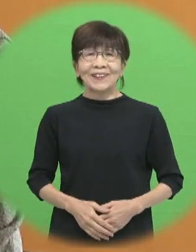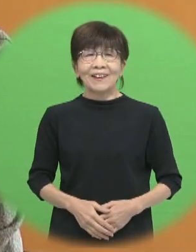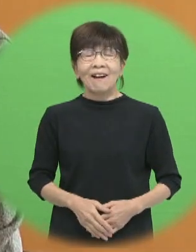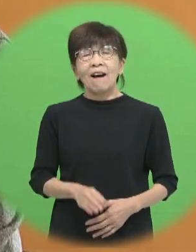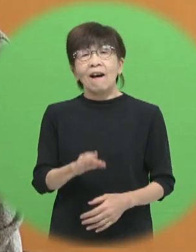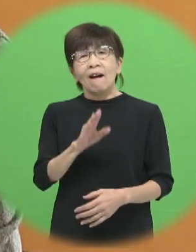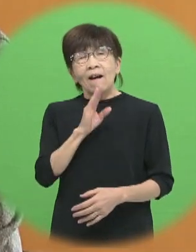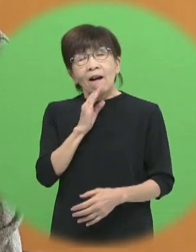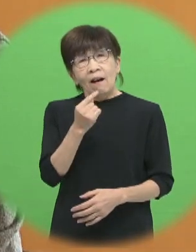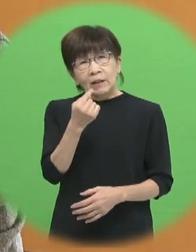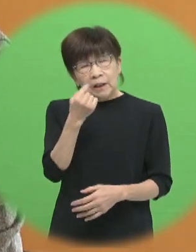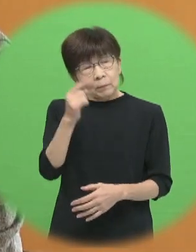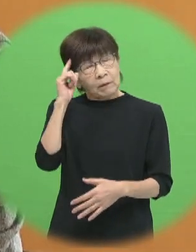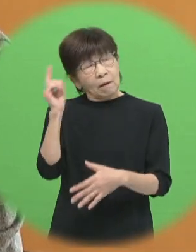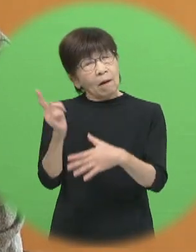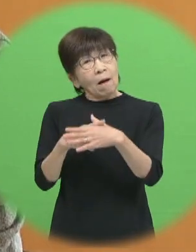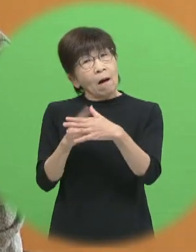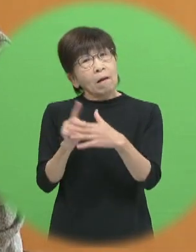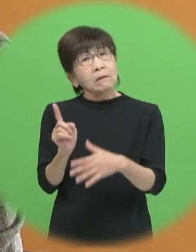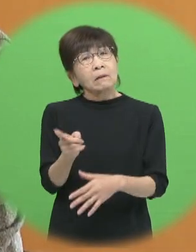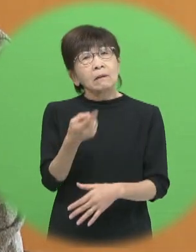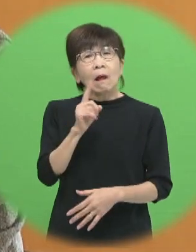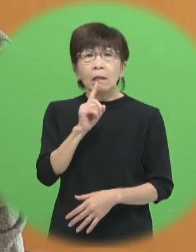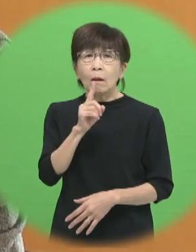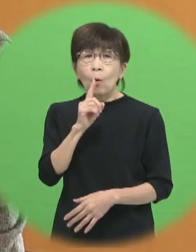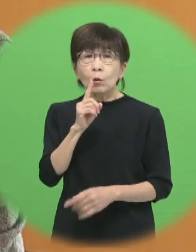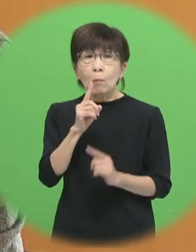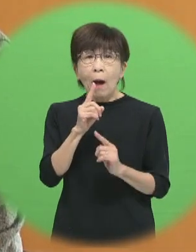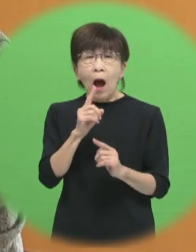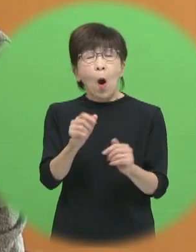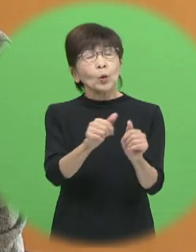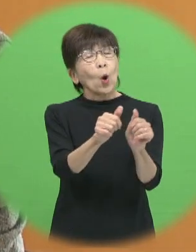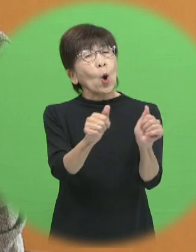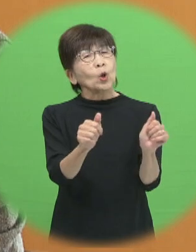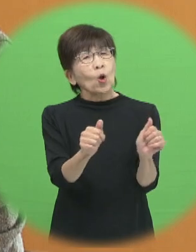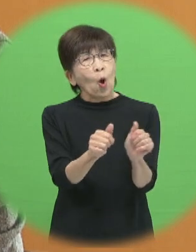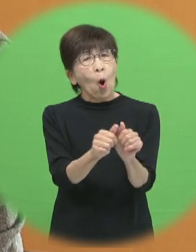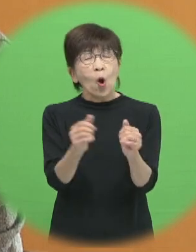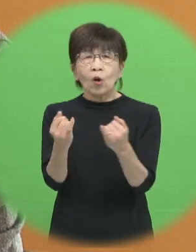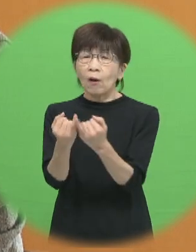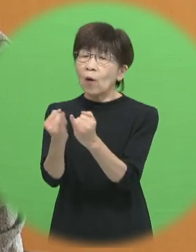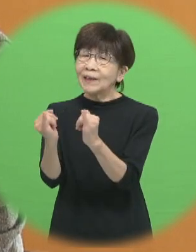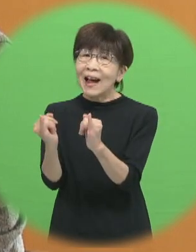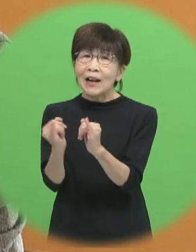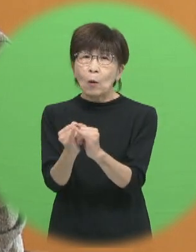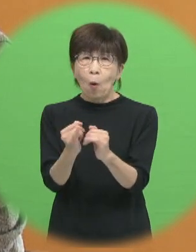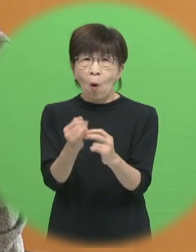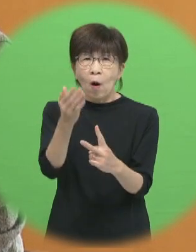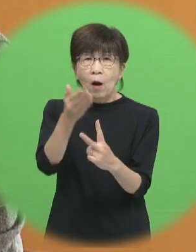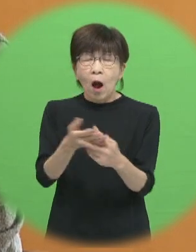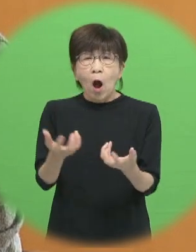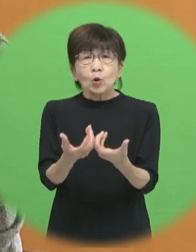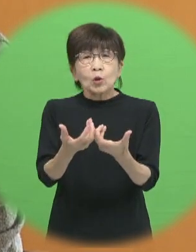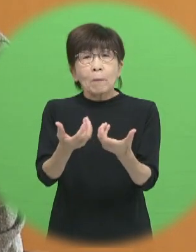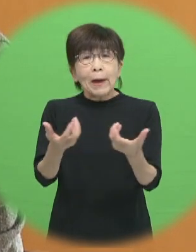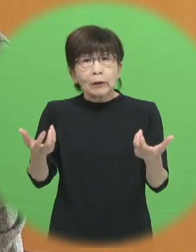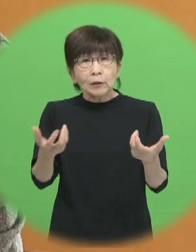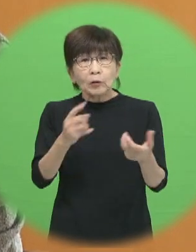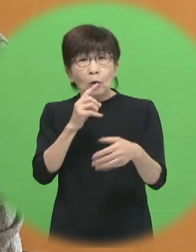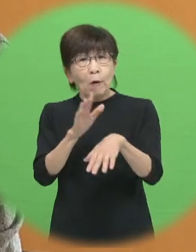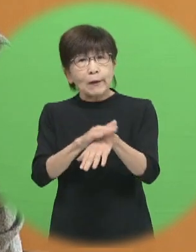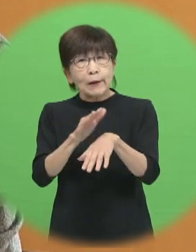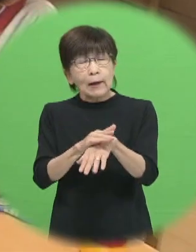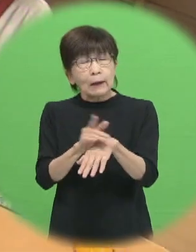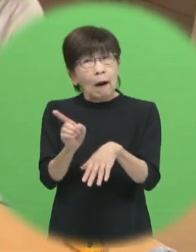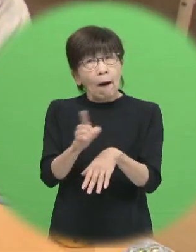自分が無意識に使っている言葉で男の子女の子といった区別するような言葉がけを使っているかもし